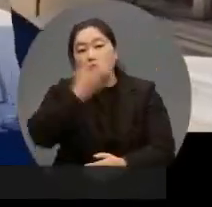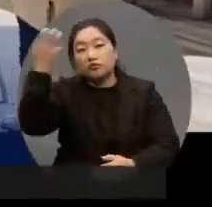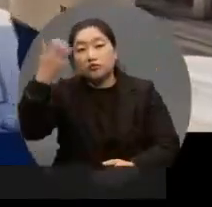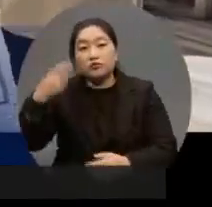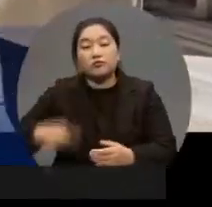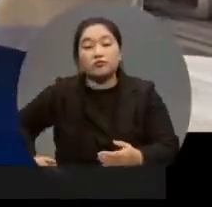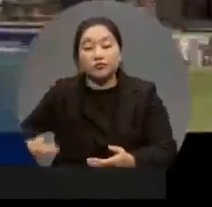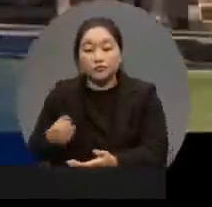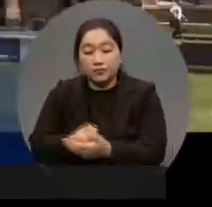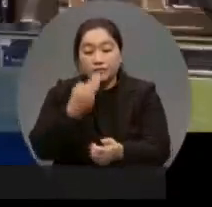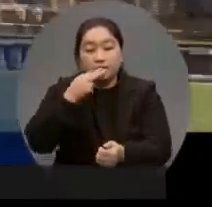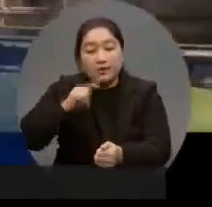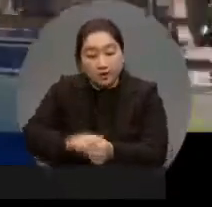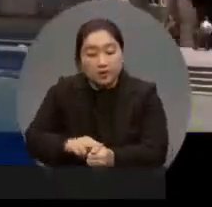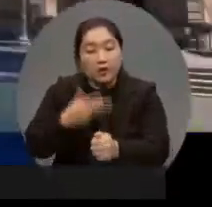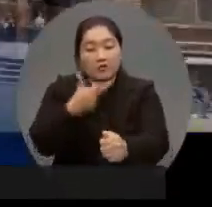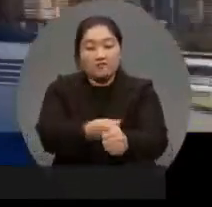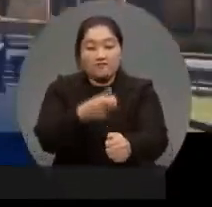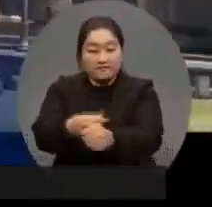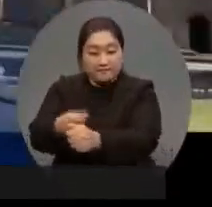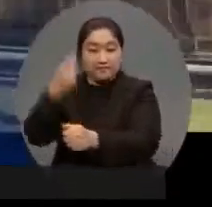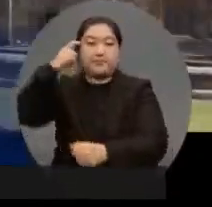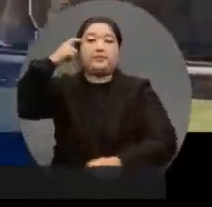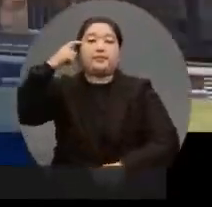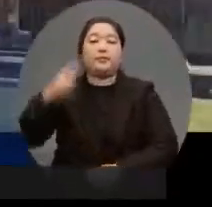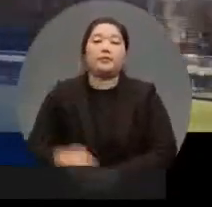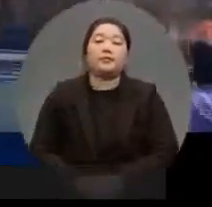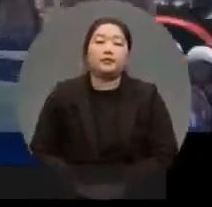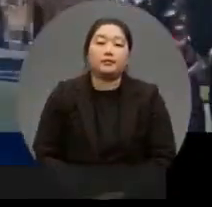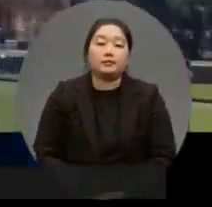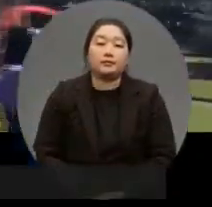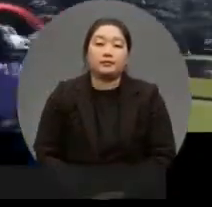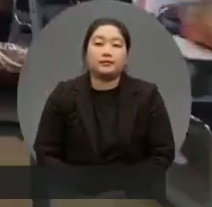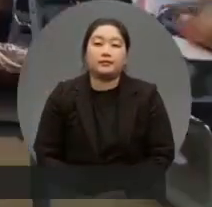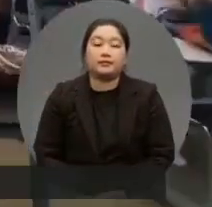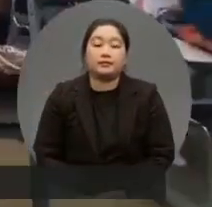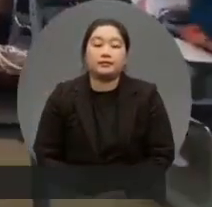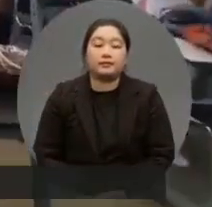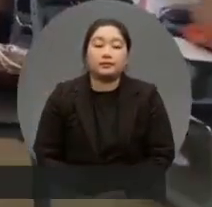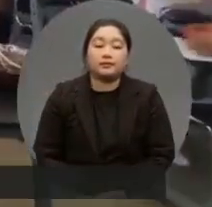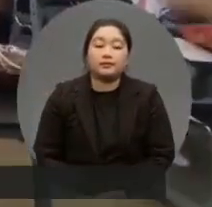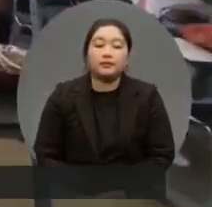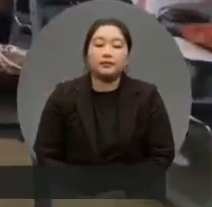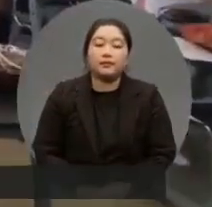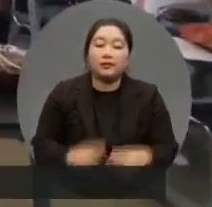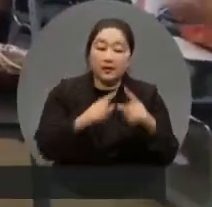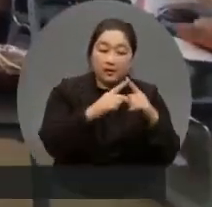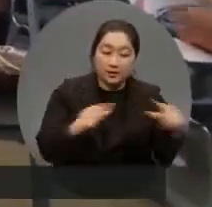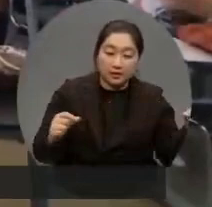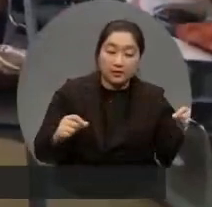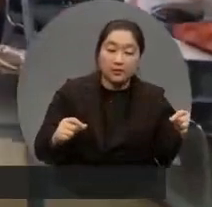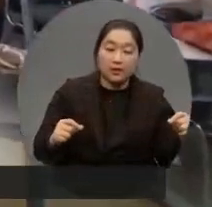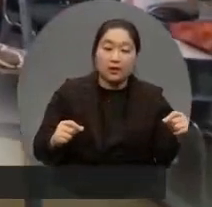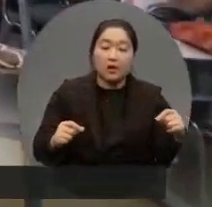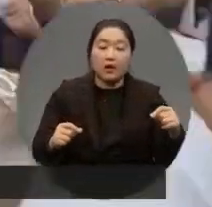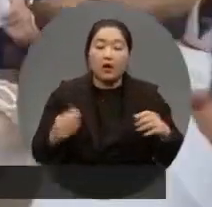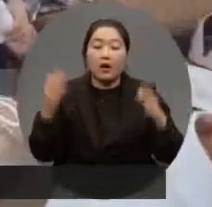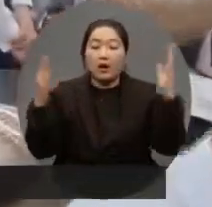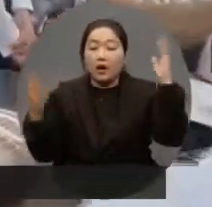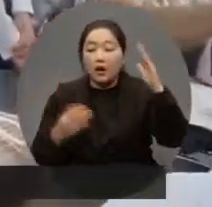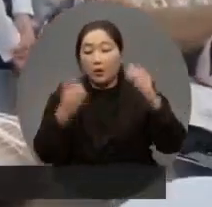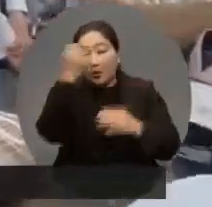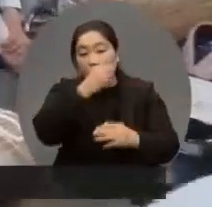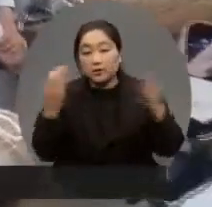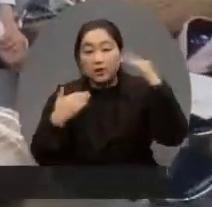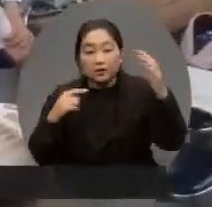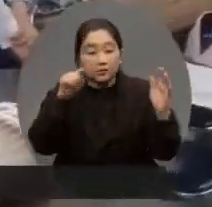용기와 도전의식을 심어줄 수 있다고 생각이 되었습니다. 일본의 고등학교를 찾아간 학생들은 또래를